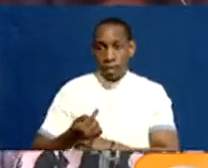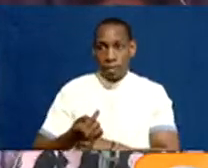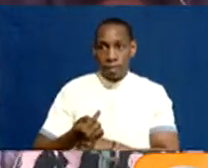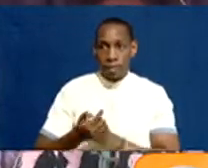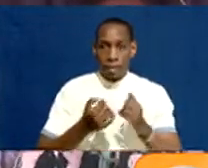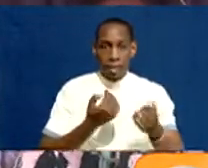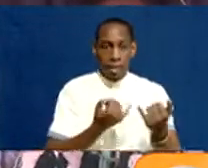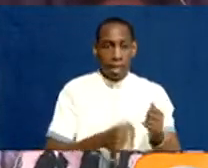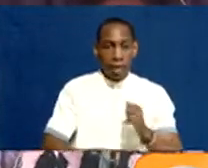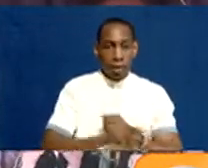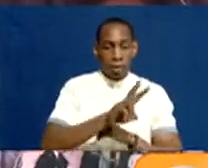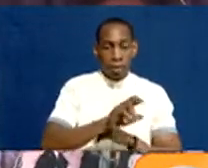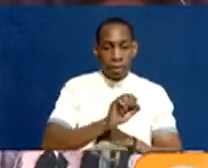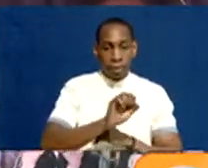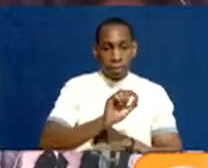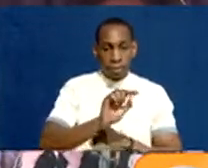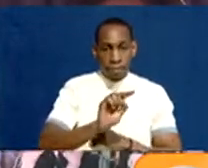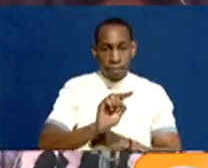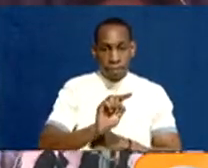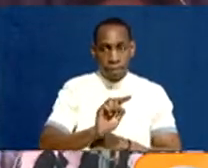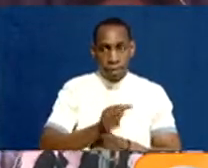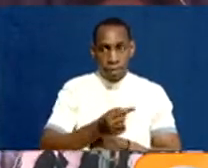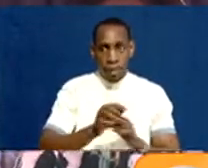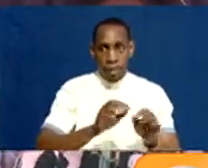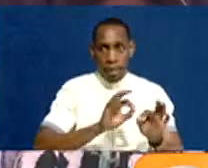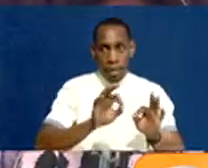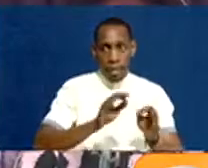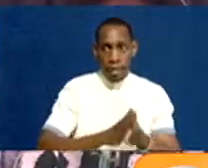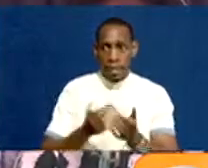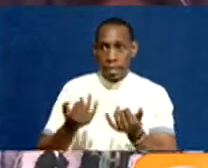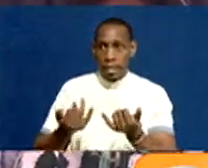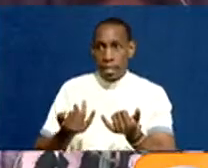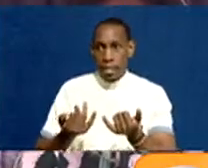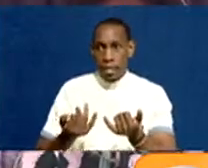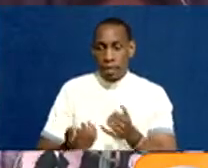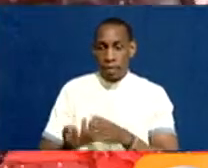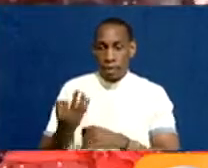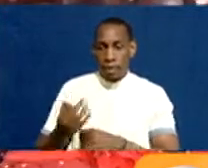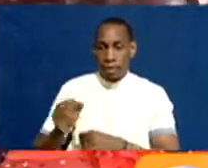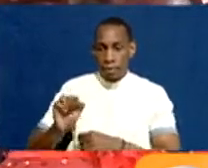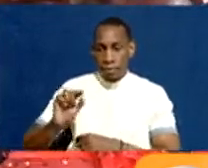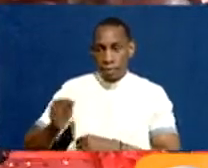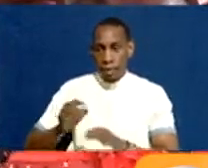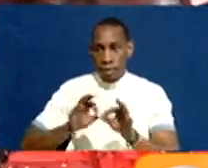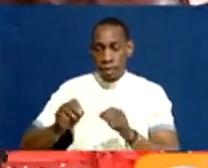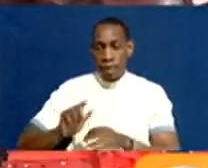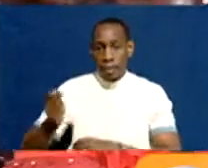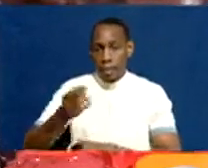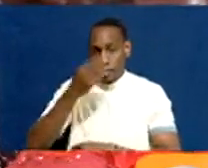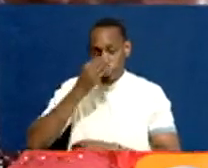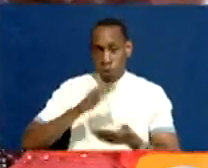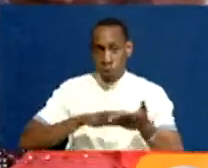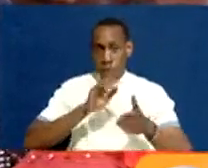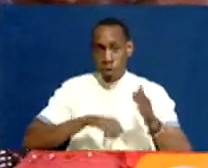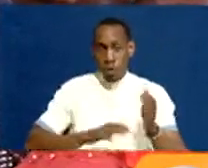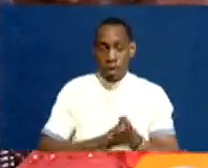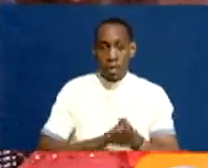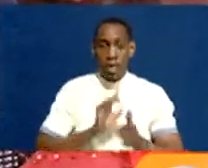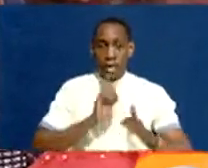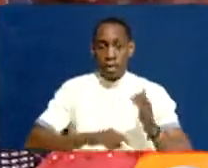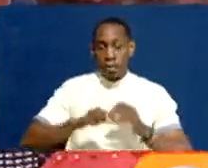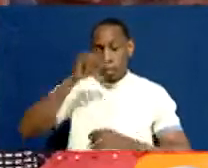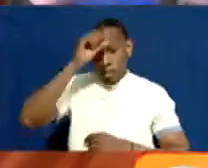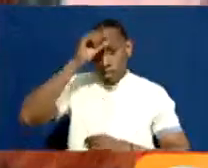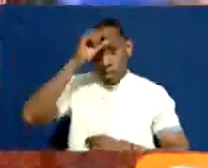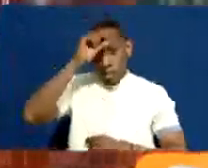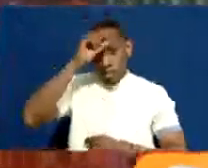kutoka 1,025 kwenda 1,035. Rais Ruto aidha alidokeza kuwa